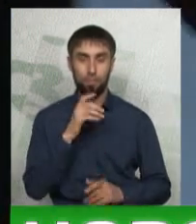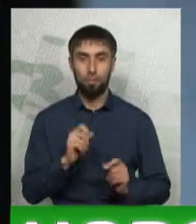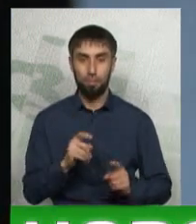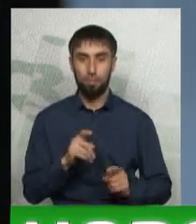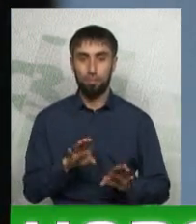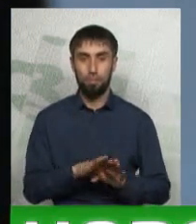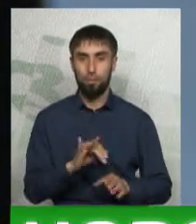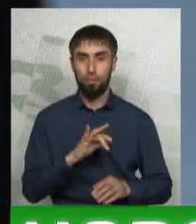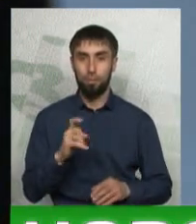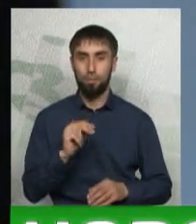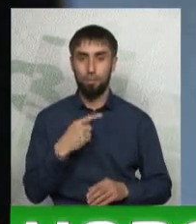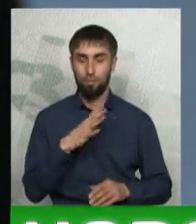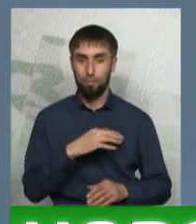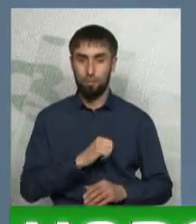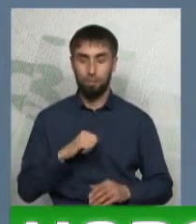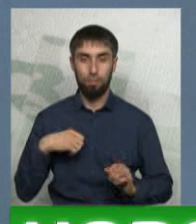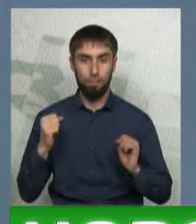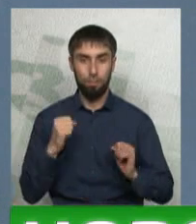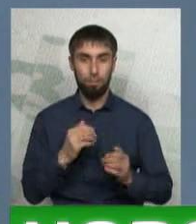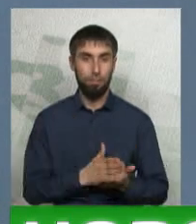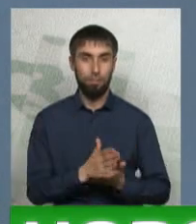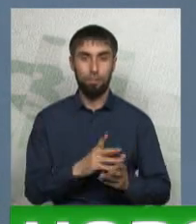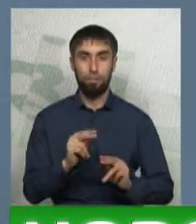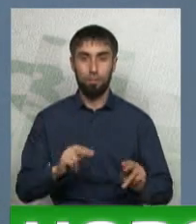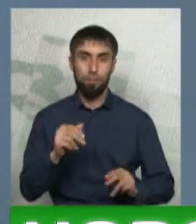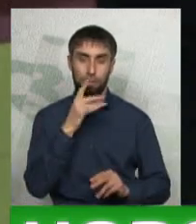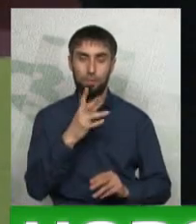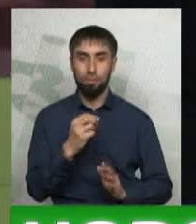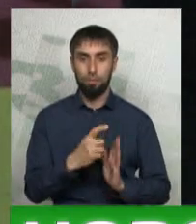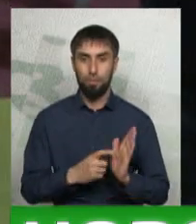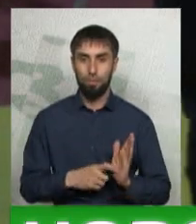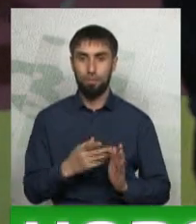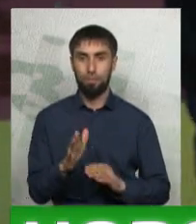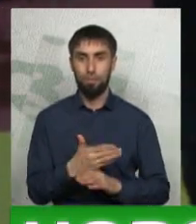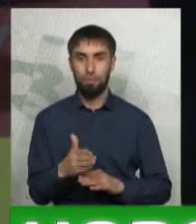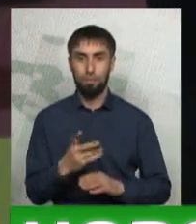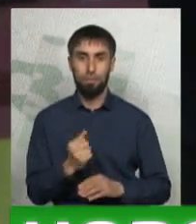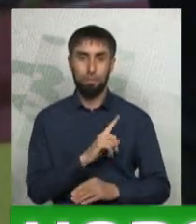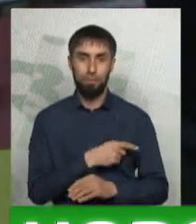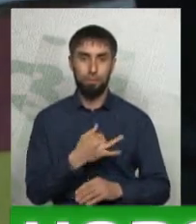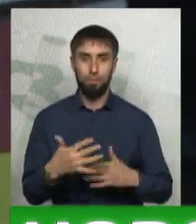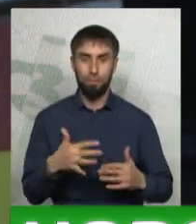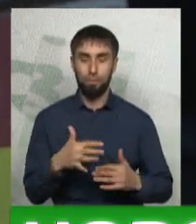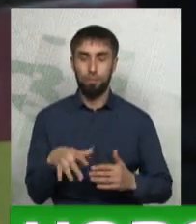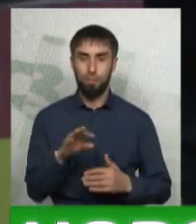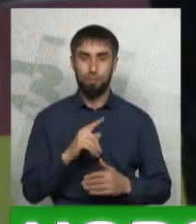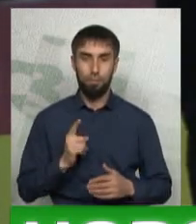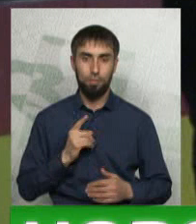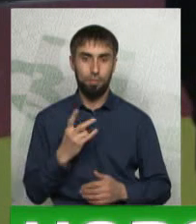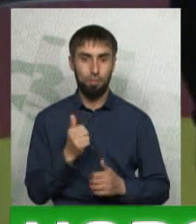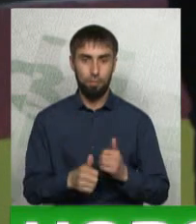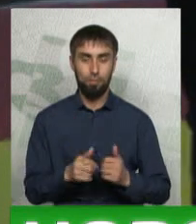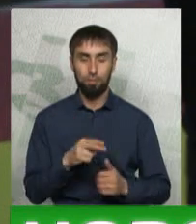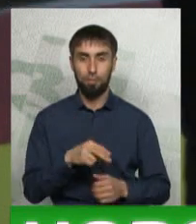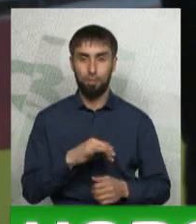золотые. Такой успех, как делятся сами спортсмены, заслуга тренера, который не разделяет подопечных на сильных и слабых, возлагает надежды на каждого.